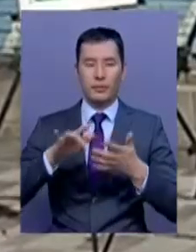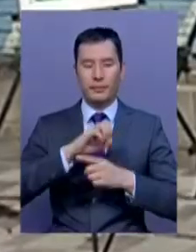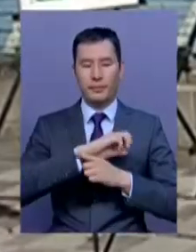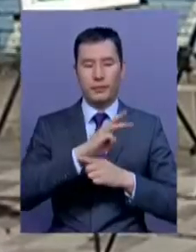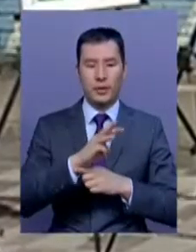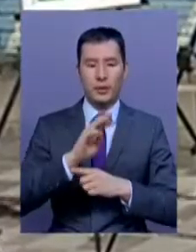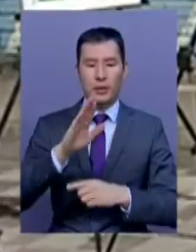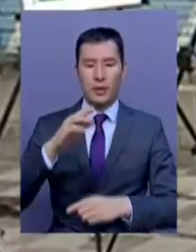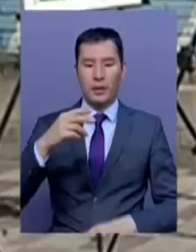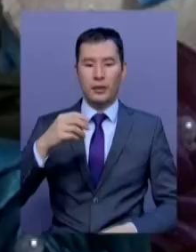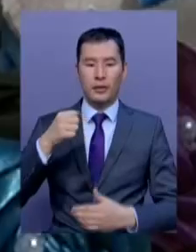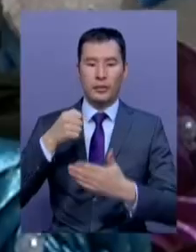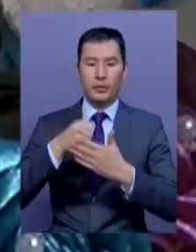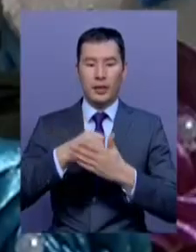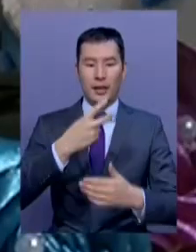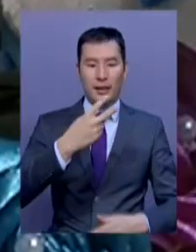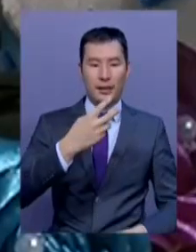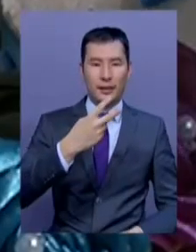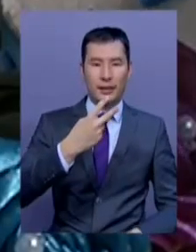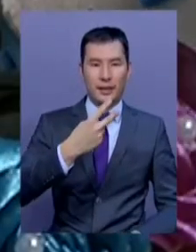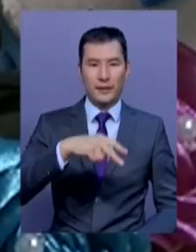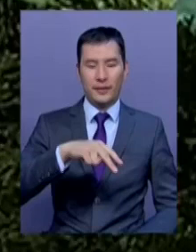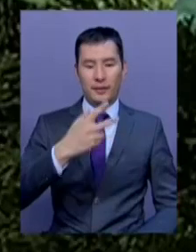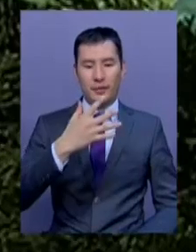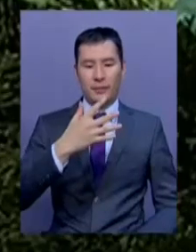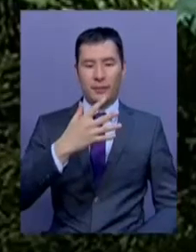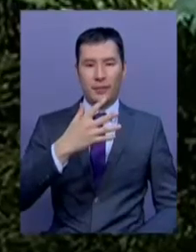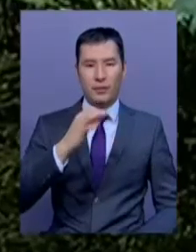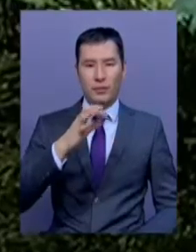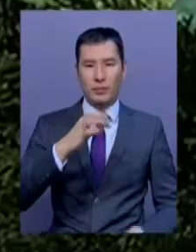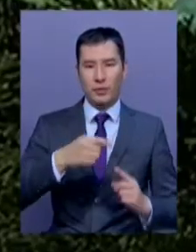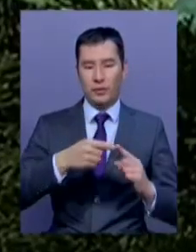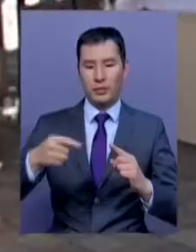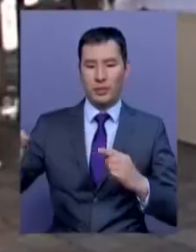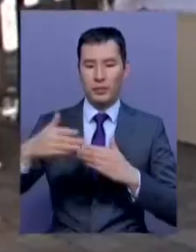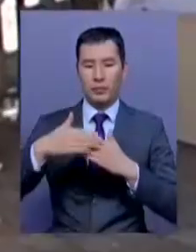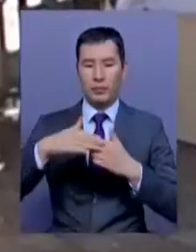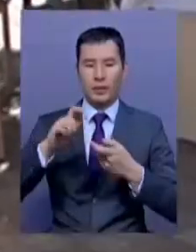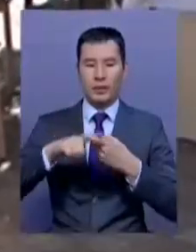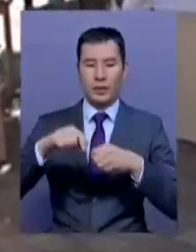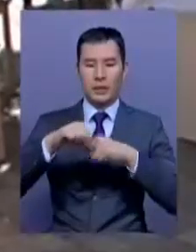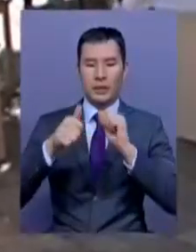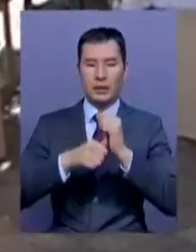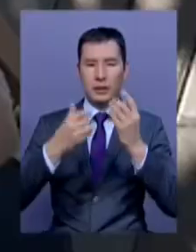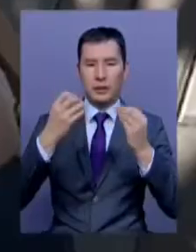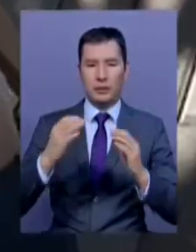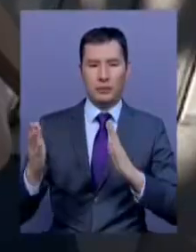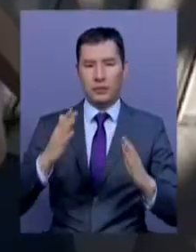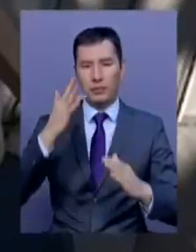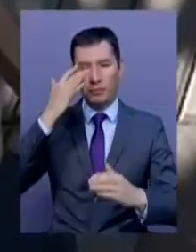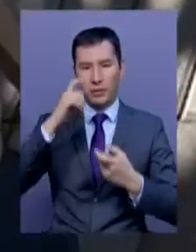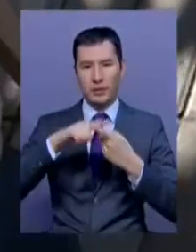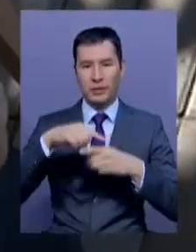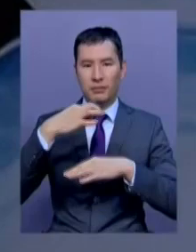Енді 25-ші қарашадан бастап жансая дағдарыс орталығы зорлық-зомбылықсыз 16 күн халықаралық акциясын өткізуді жоспарлап